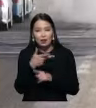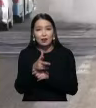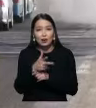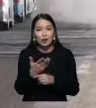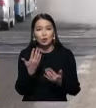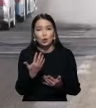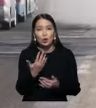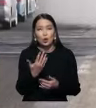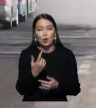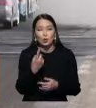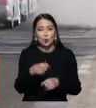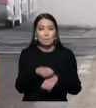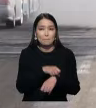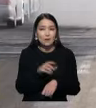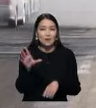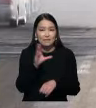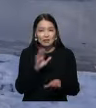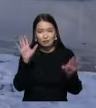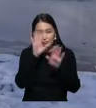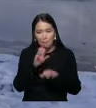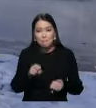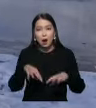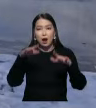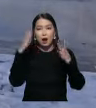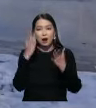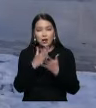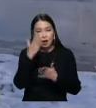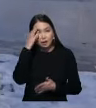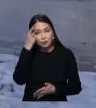все заволокло густым паром. В акимате города уточнили, что без